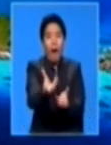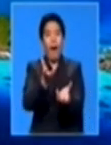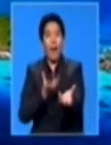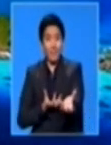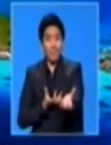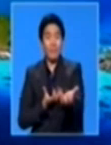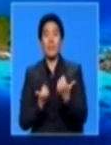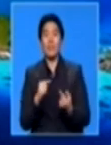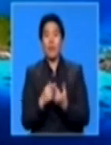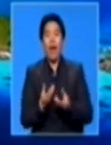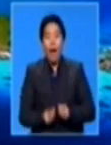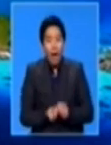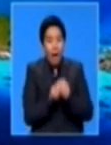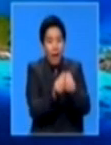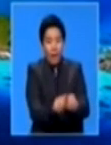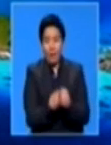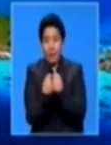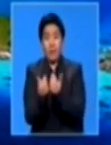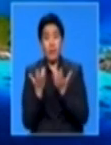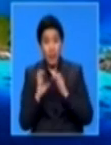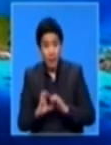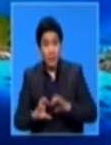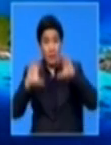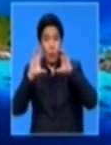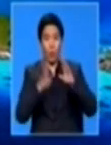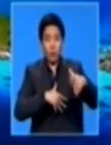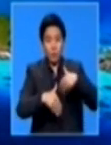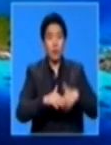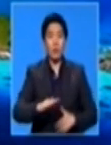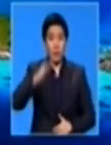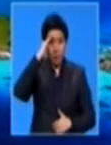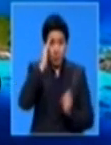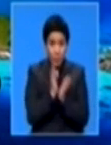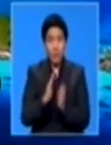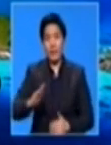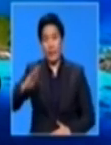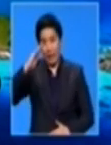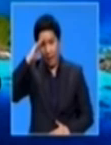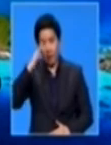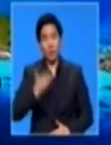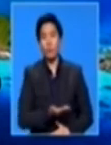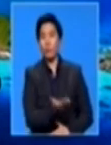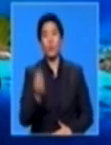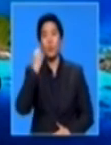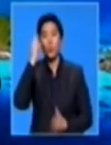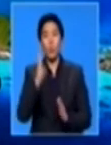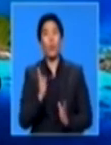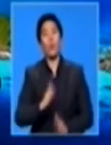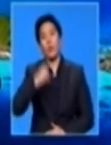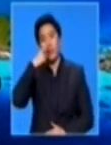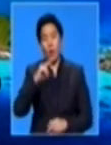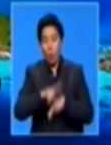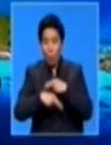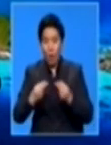อบของขวัญให้ซึ่งกันและกันประชาชนข้าราชการพลเรือนทหารนะครับแล้วก็ทุกภาคส่วนที่เป็นคนไทยแล้วกันมอบขวัญ